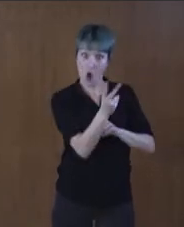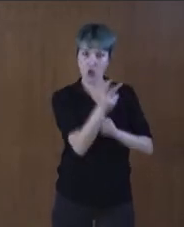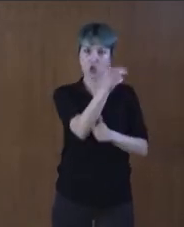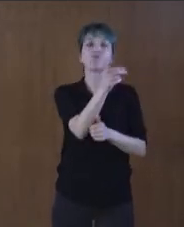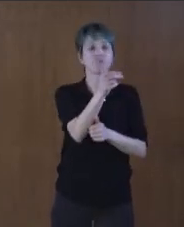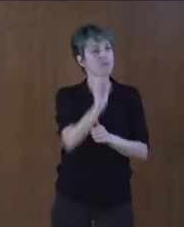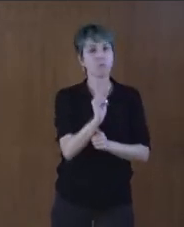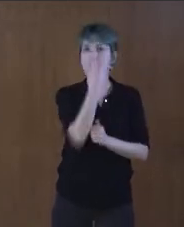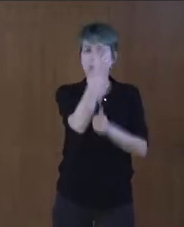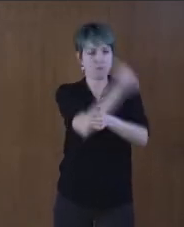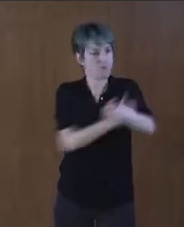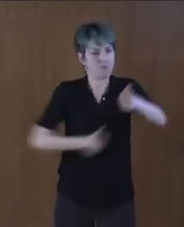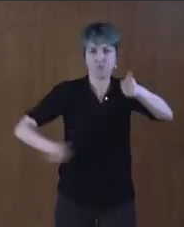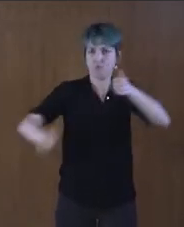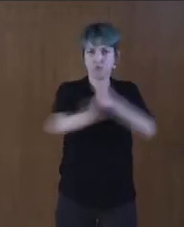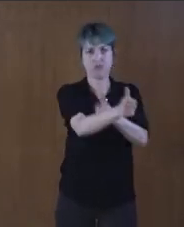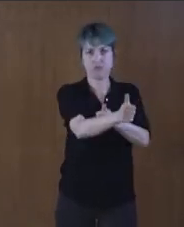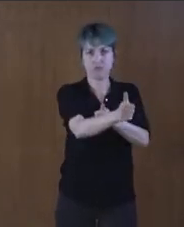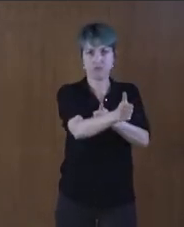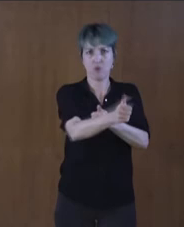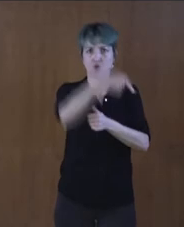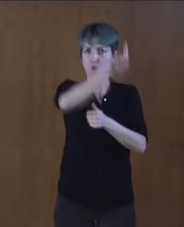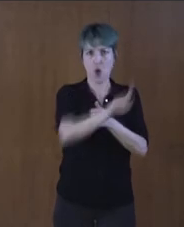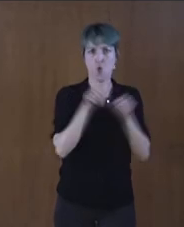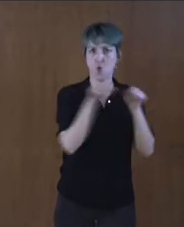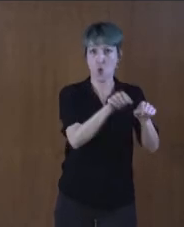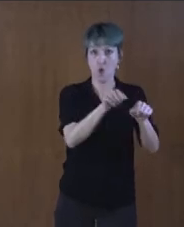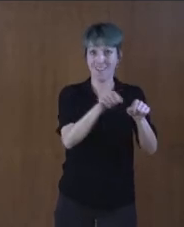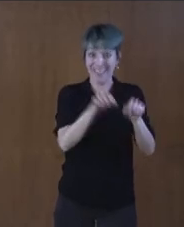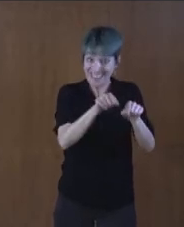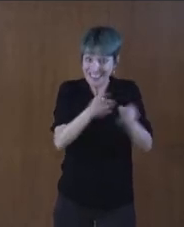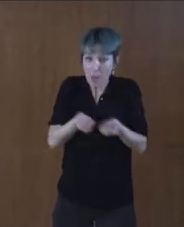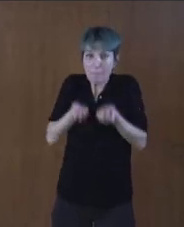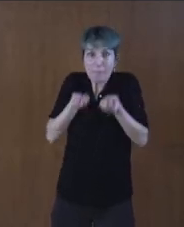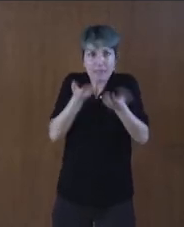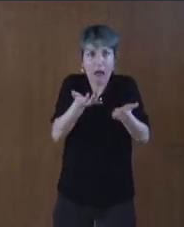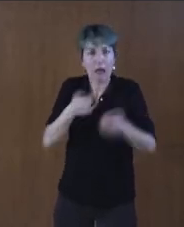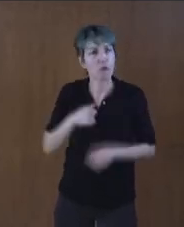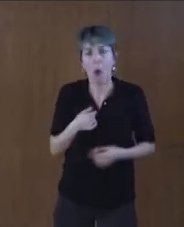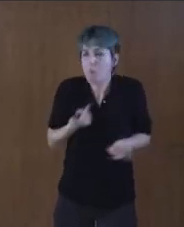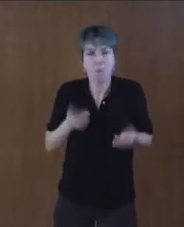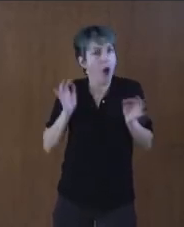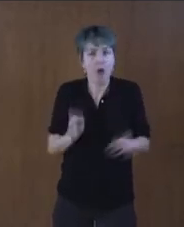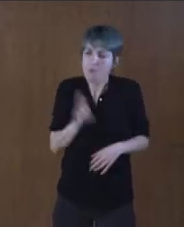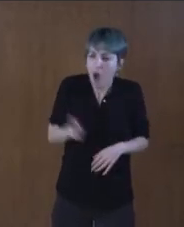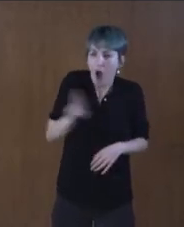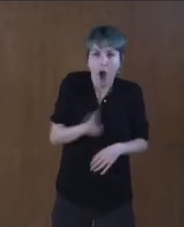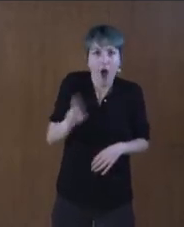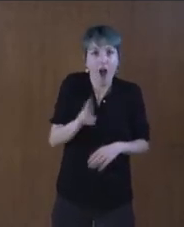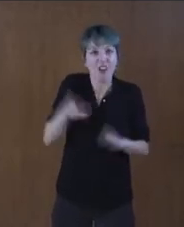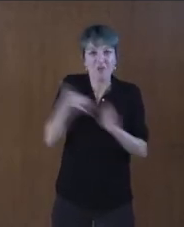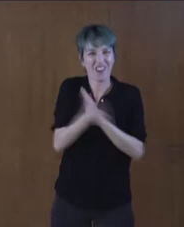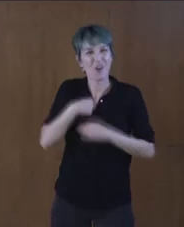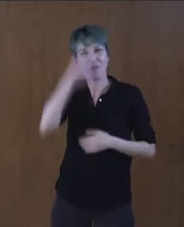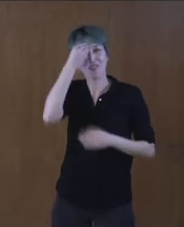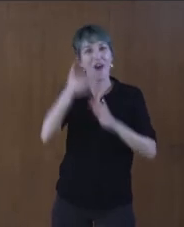el seu primer paquet de preferències. Aquest missatge no em cansaré de transmetre'l perquè em sembla que